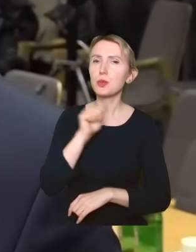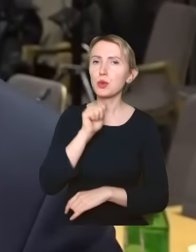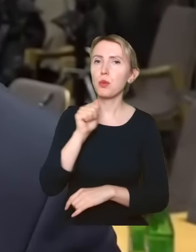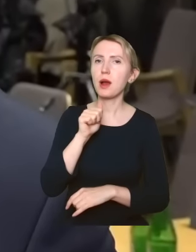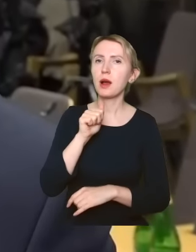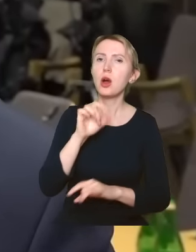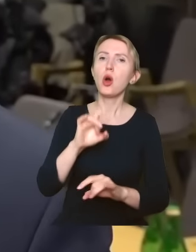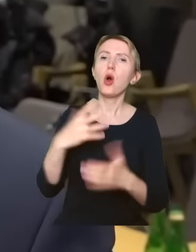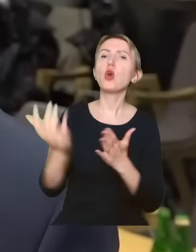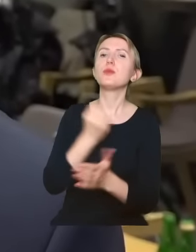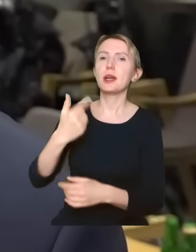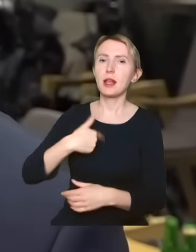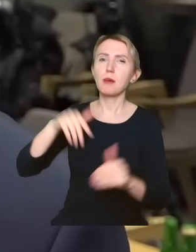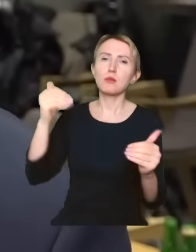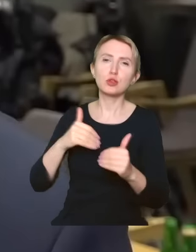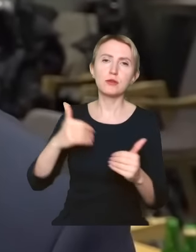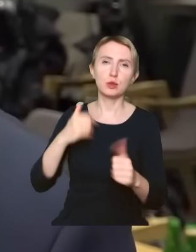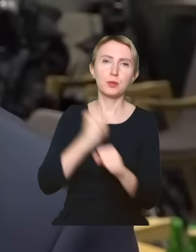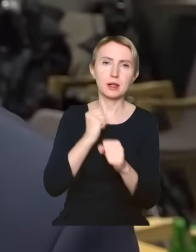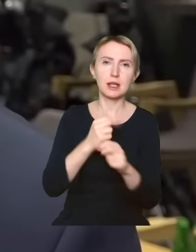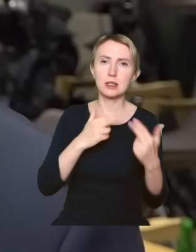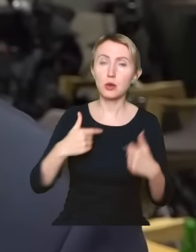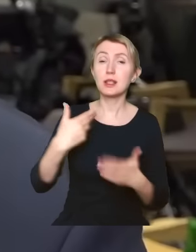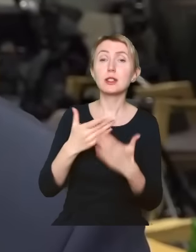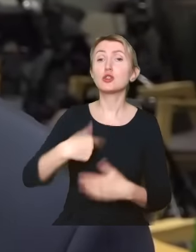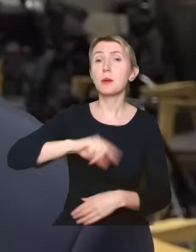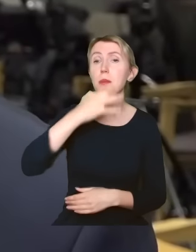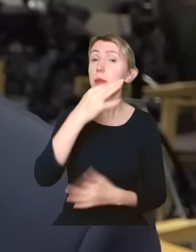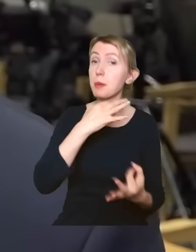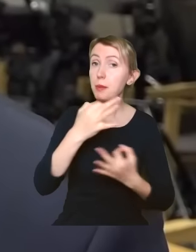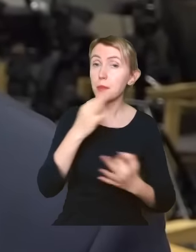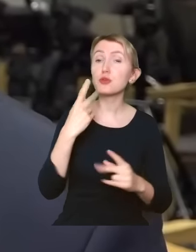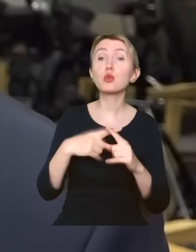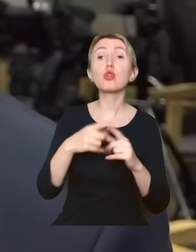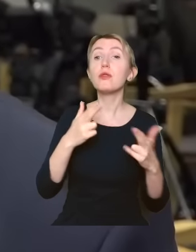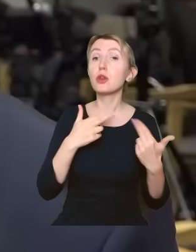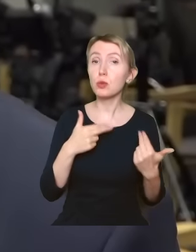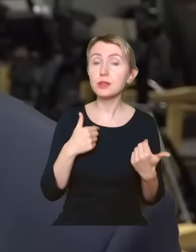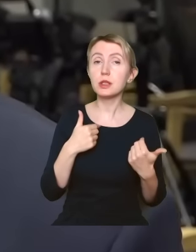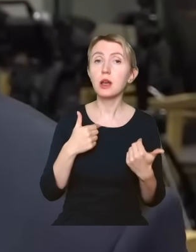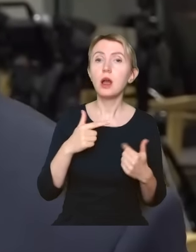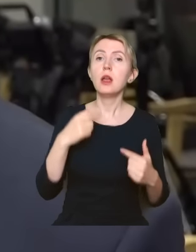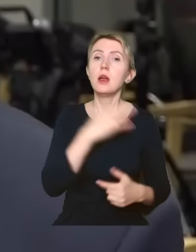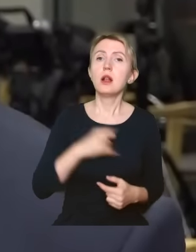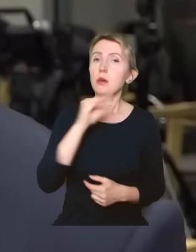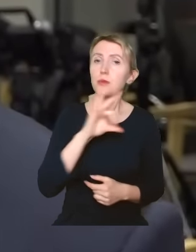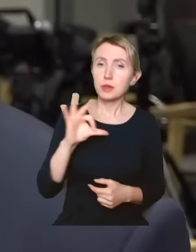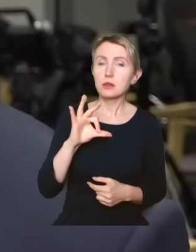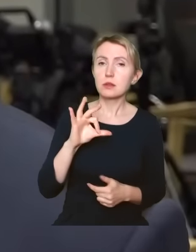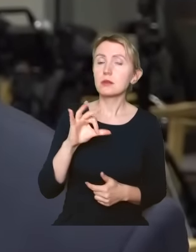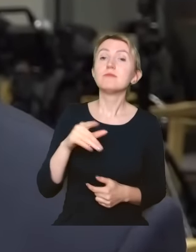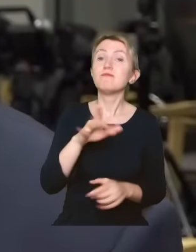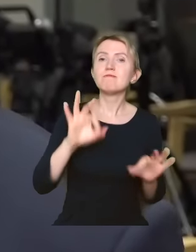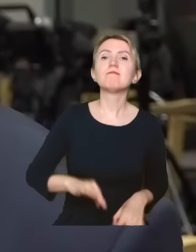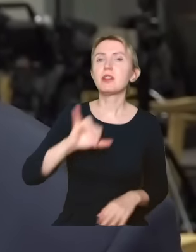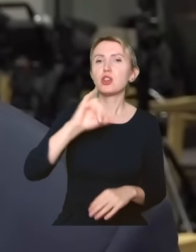nas możliwości pracy w tej komisji, dlatego że pytania, które zadajemy jako członkowie tej komisji z ramienia Prawa i Sprawiedliwości, są dla pana